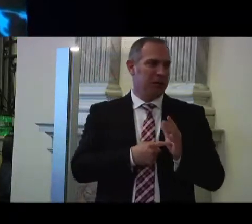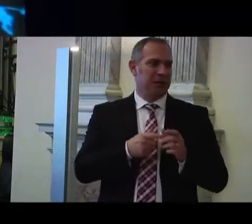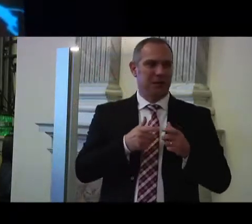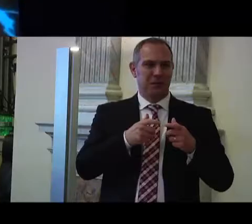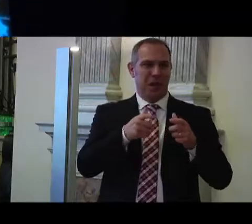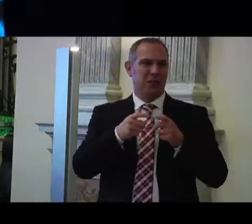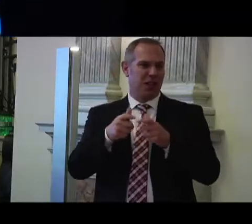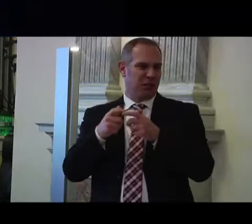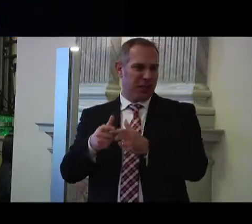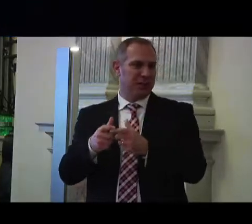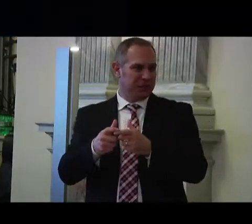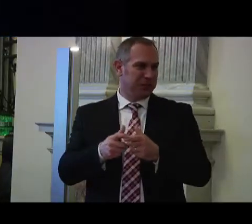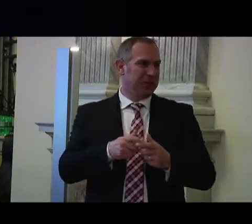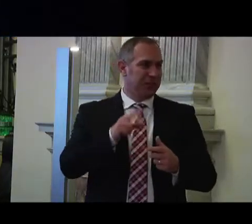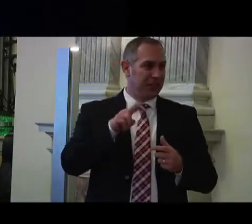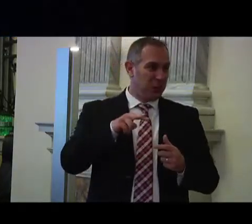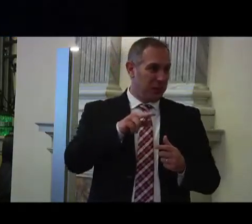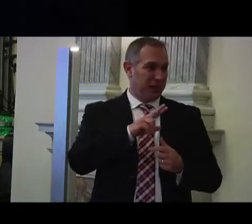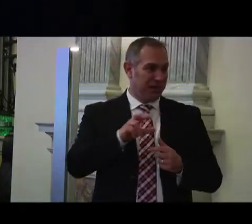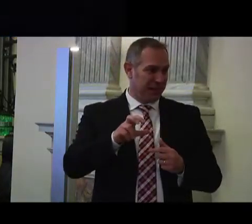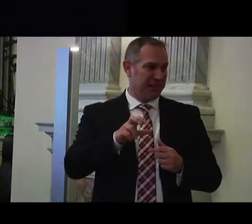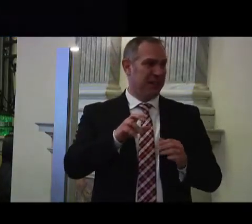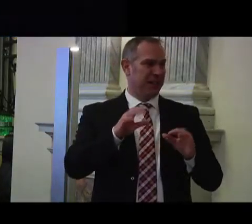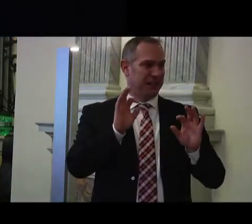to reach 1.8 billion in 2030.